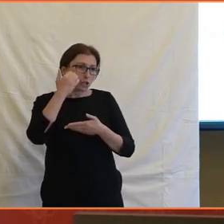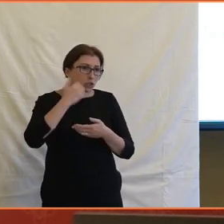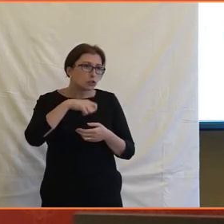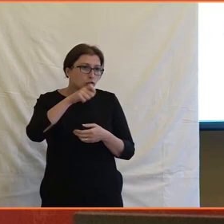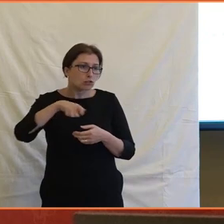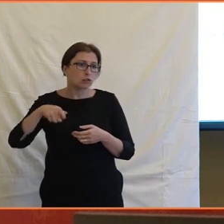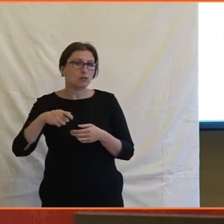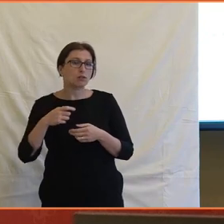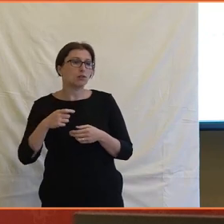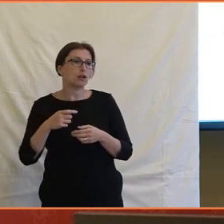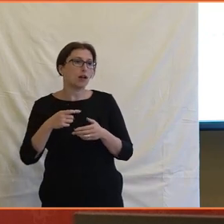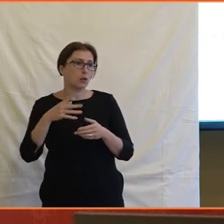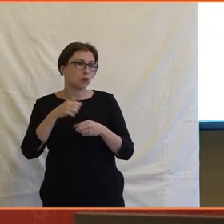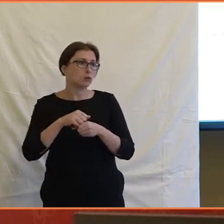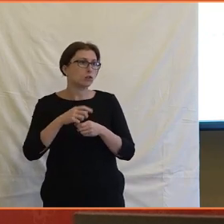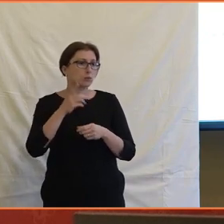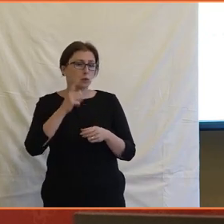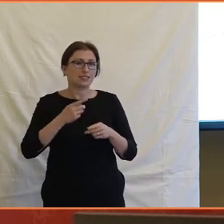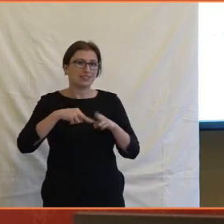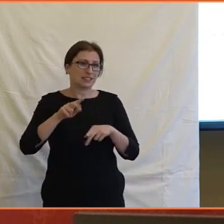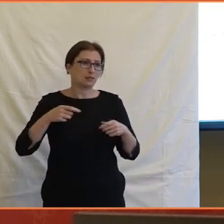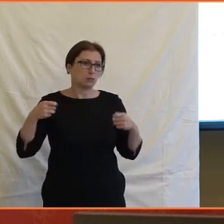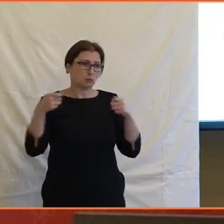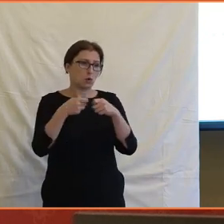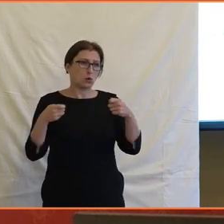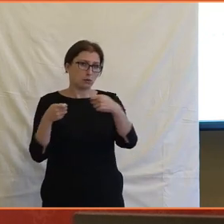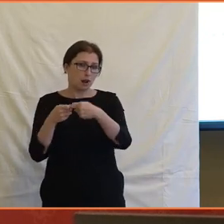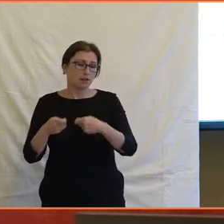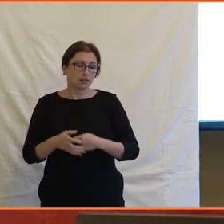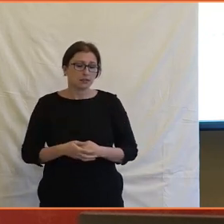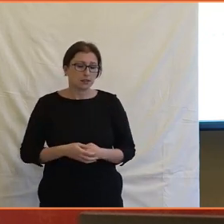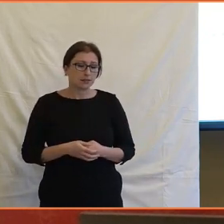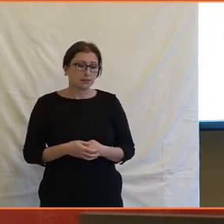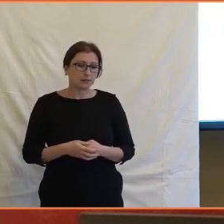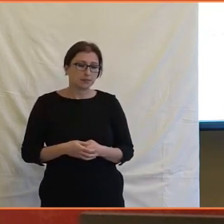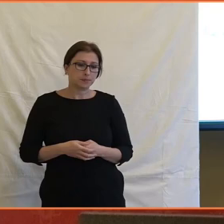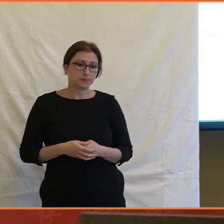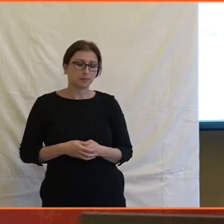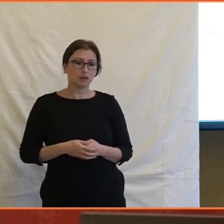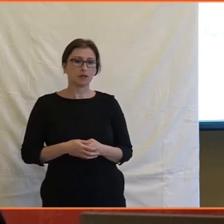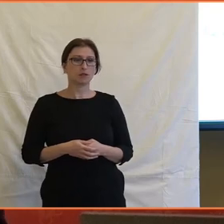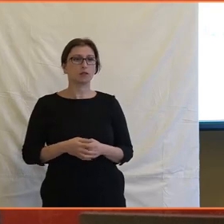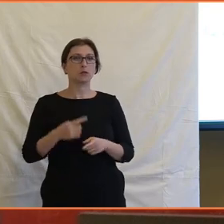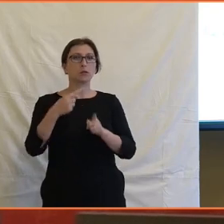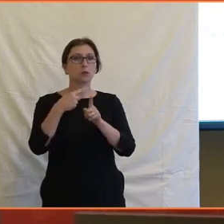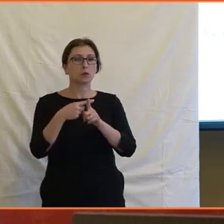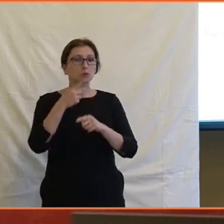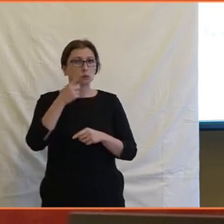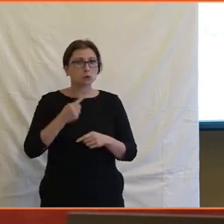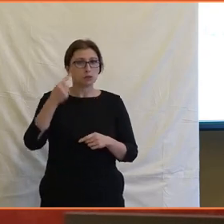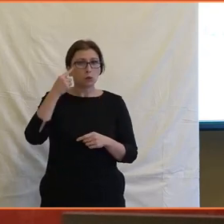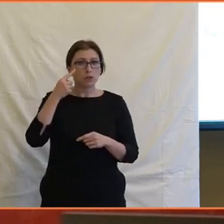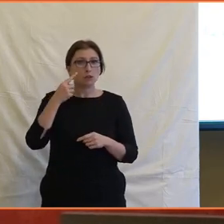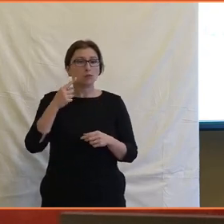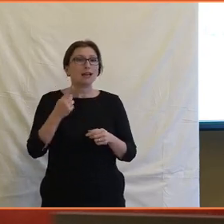jako výrazně širší to zapojení. A pak si taky musíme říct, my tady mluvíme o